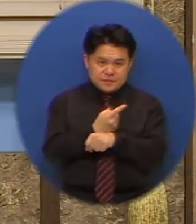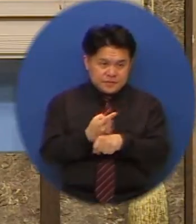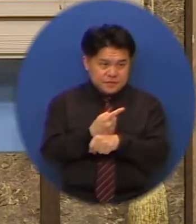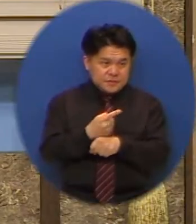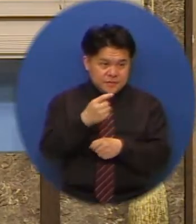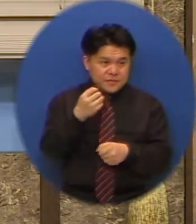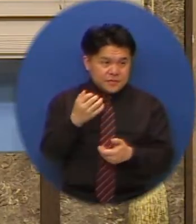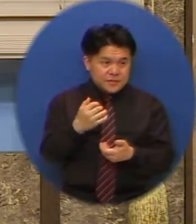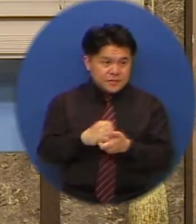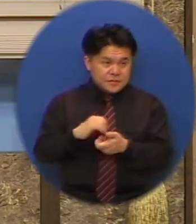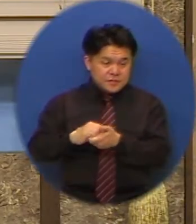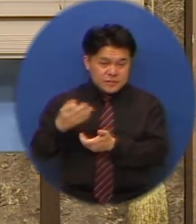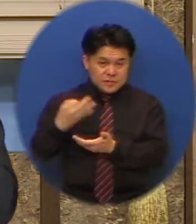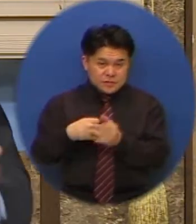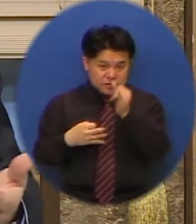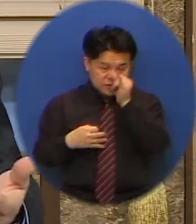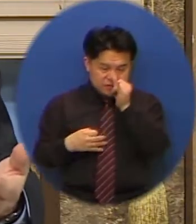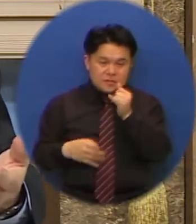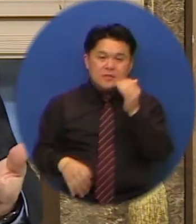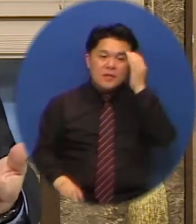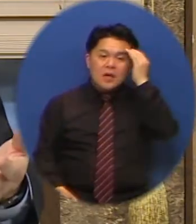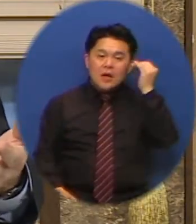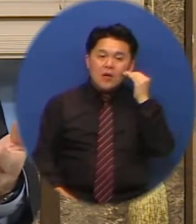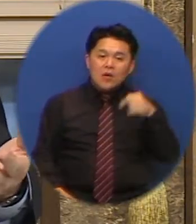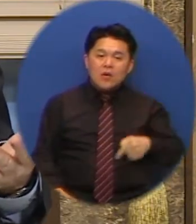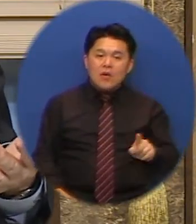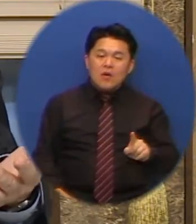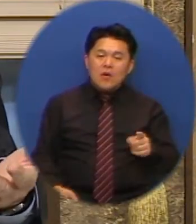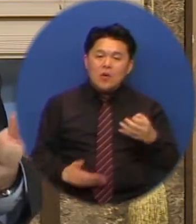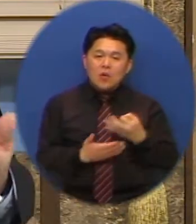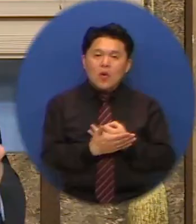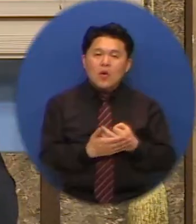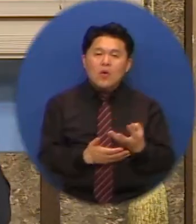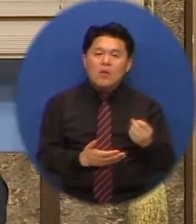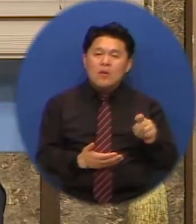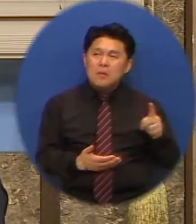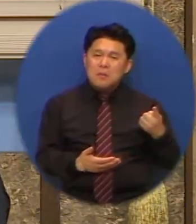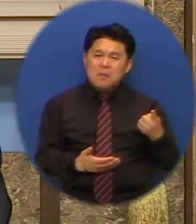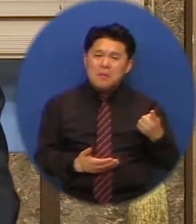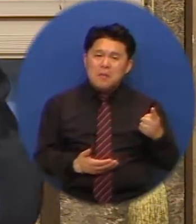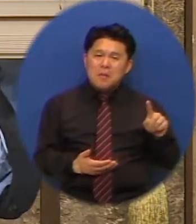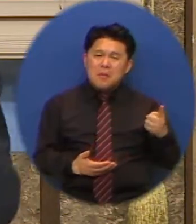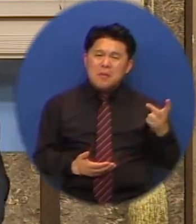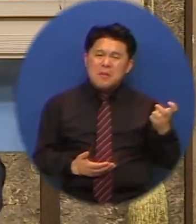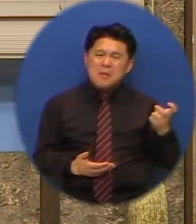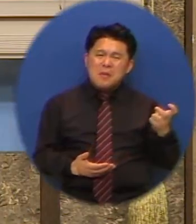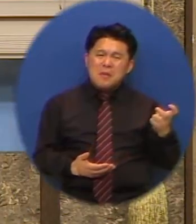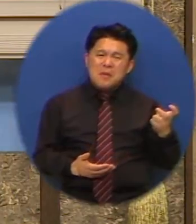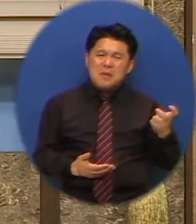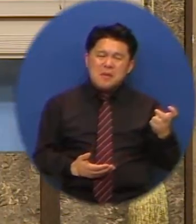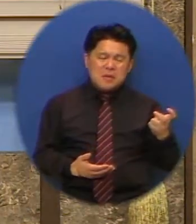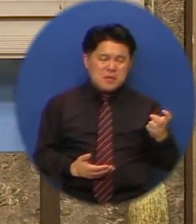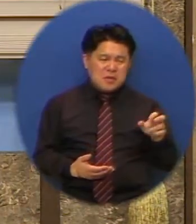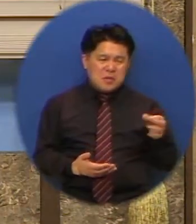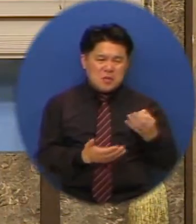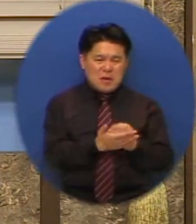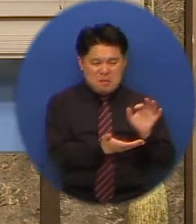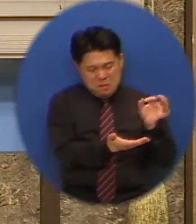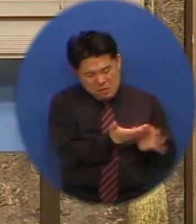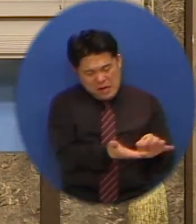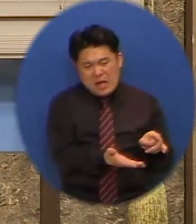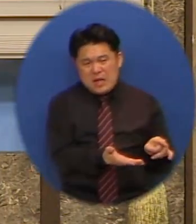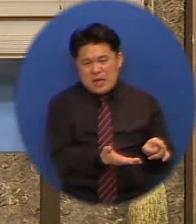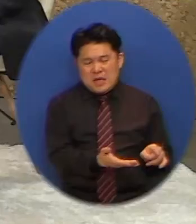예. 자기 그거를. 근데 우리는 사회복지사가 뭐 봉급이 100만 원, 100몇 원, 최저임금에서 시작을 하거든요. 네. 예.